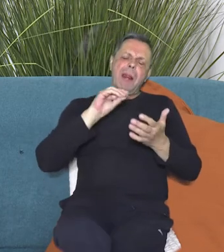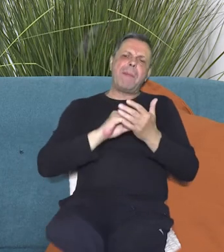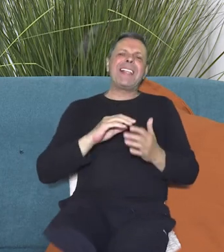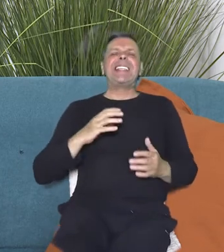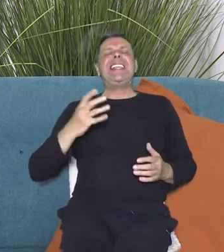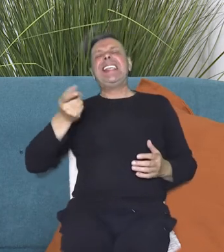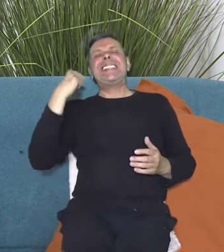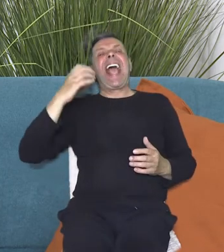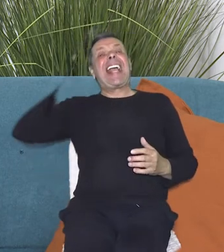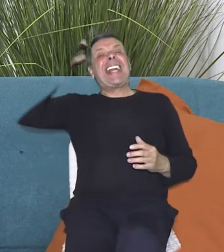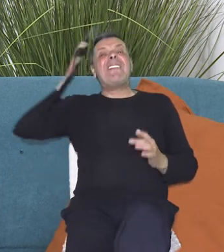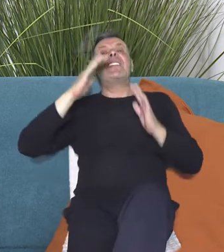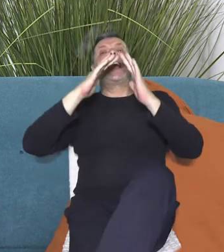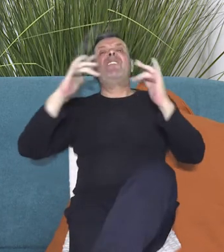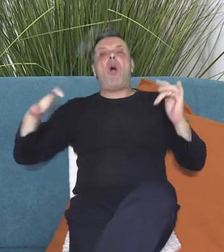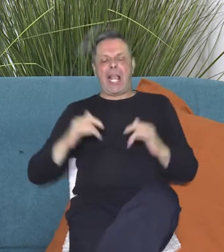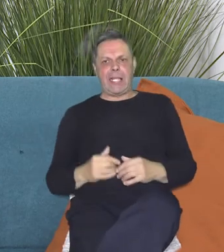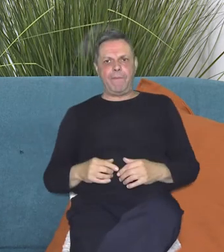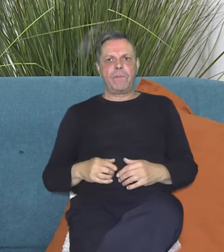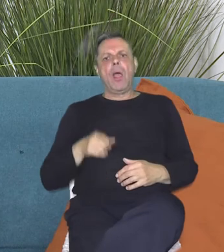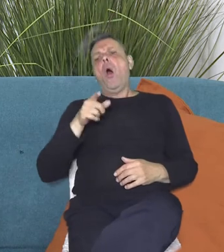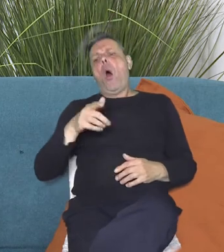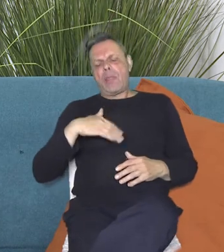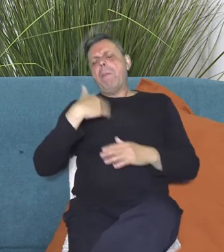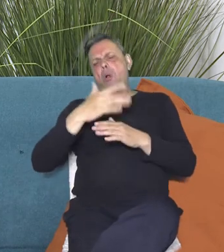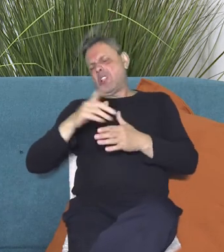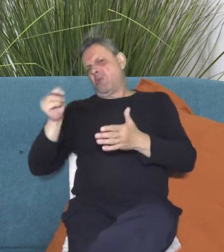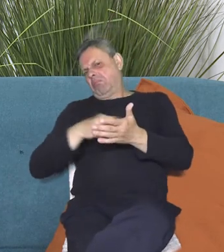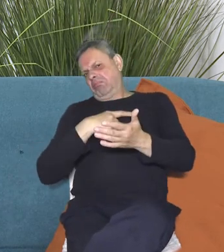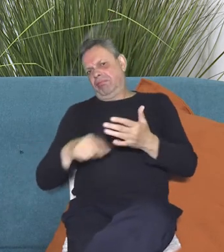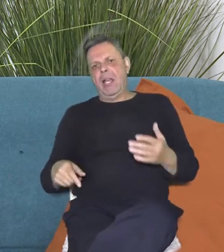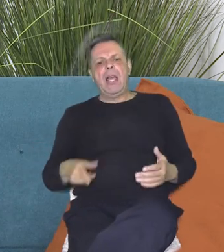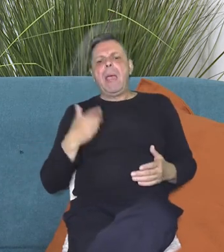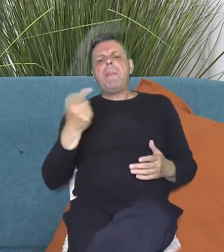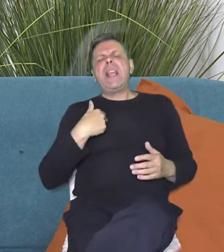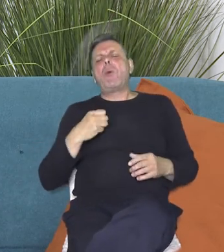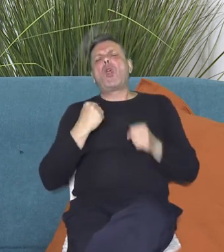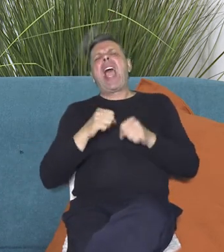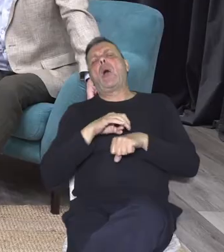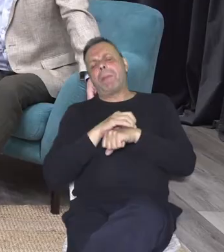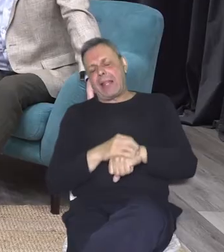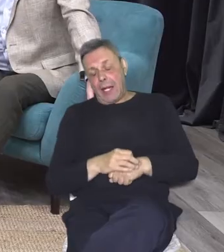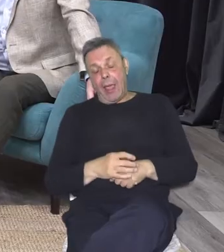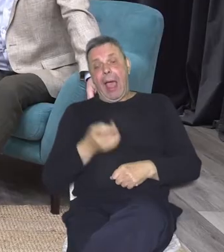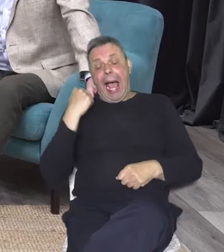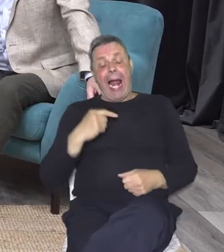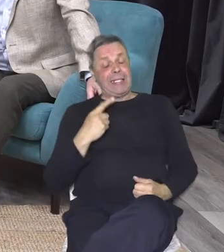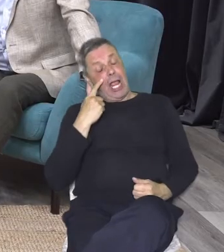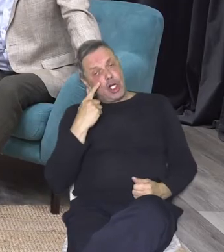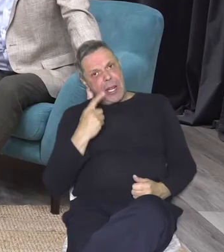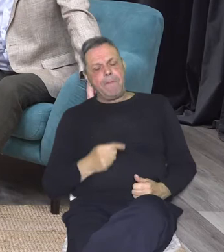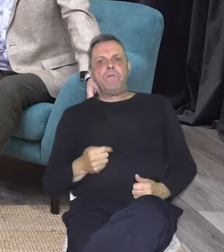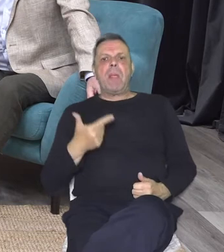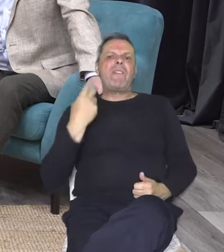imala rubriku s kraljevskih dvora. Poslije ta rubrika više nije postojala, nismo to sve tako pratili. Međutim, zapravo